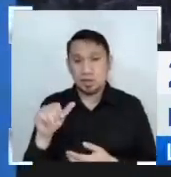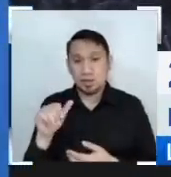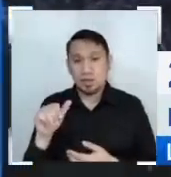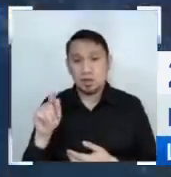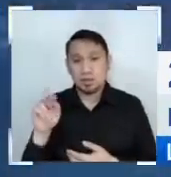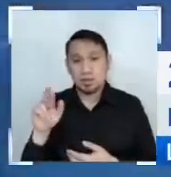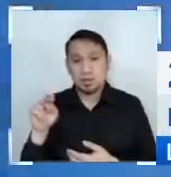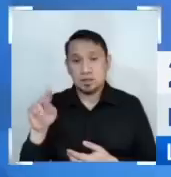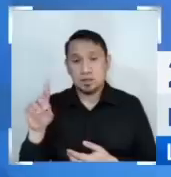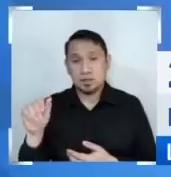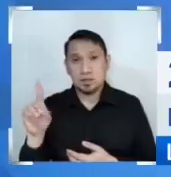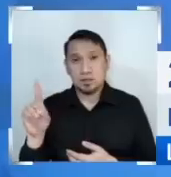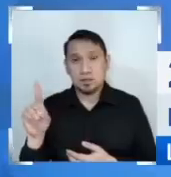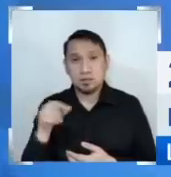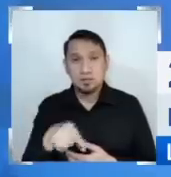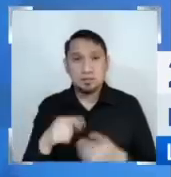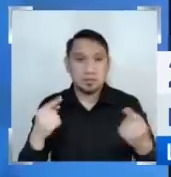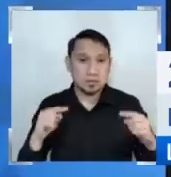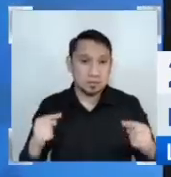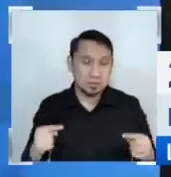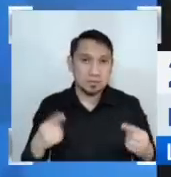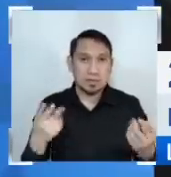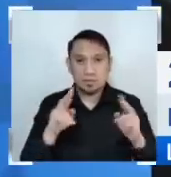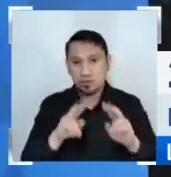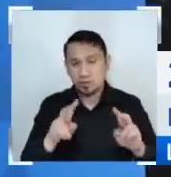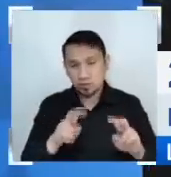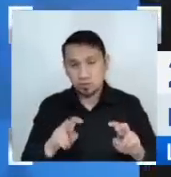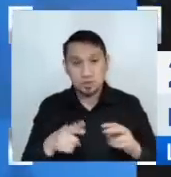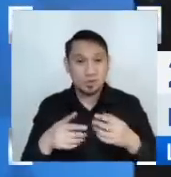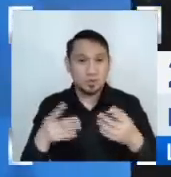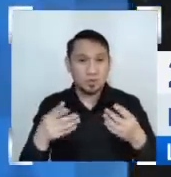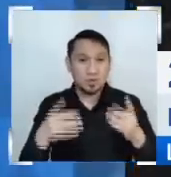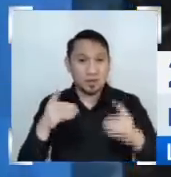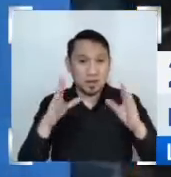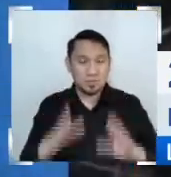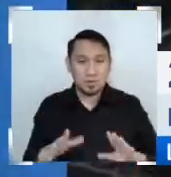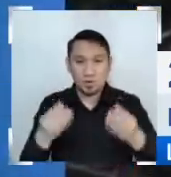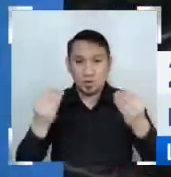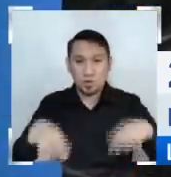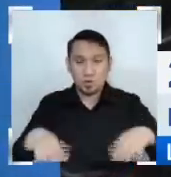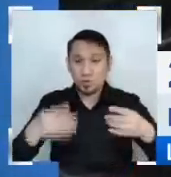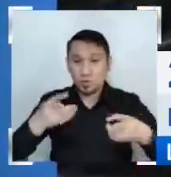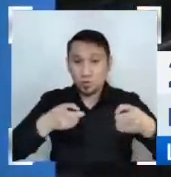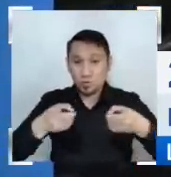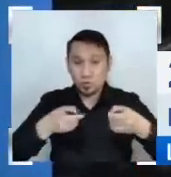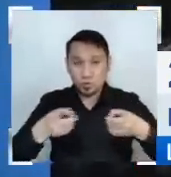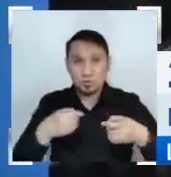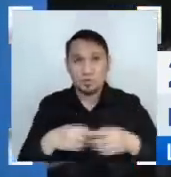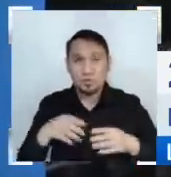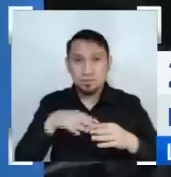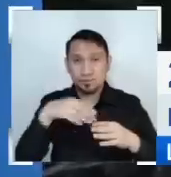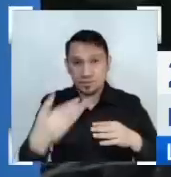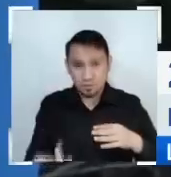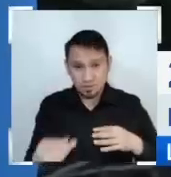ang isa nilang kasama. Sa imbestigasyon ng polisya na wala ng kontrol ang driver ng sinasakyan nilang SUV, bumangga sa ripra, tsaka nahulog sa